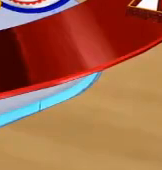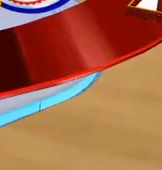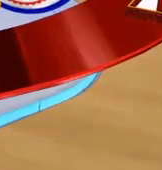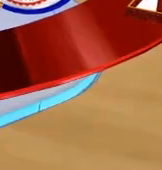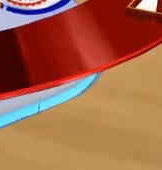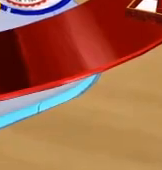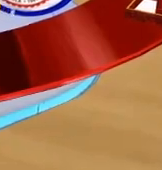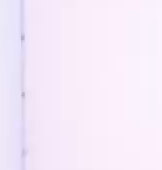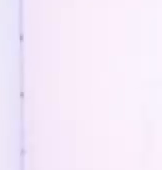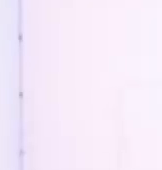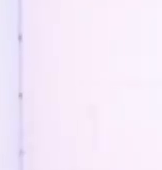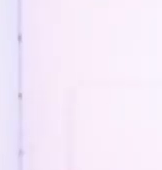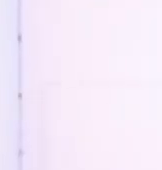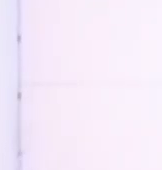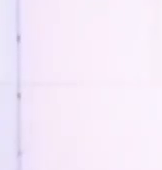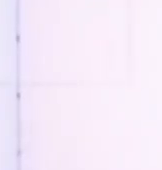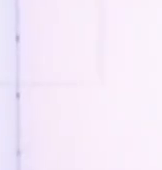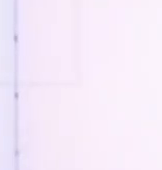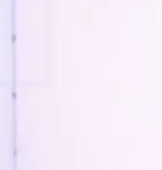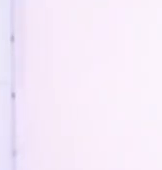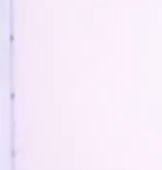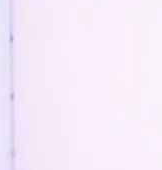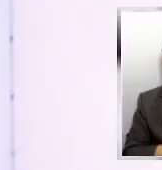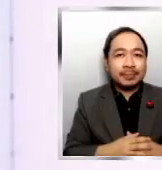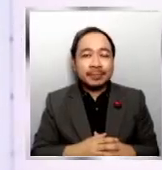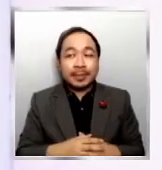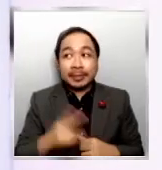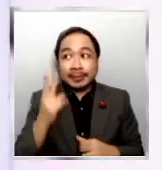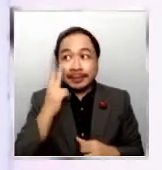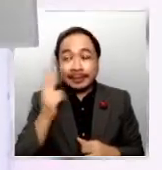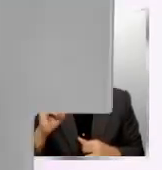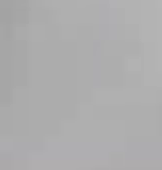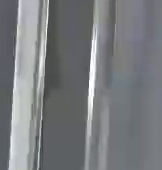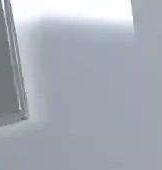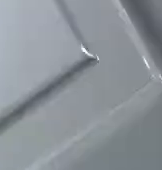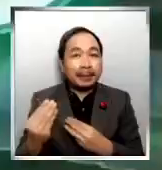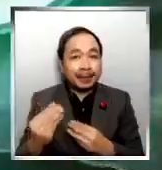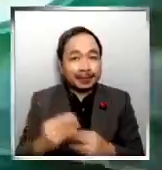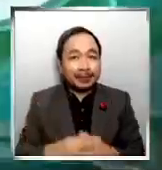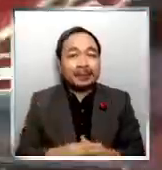sporting events. Ang iba pang dapat abangan, tinutukan ni JP Soria.